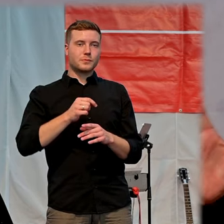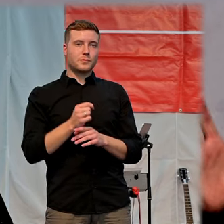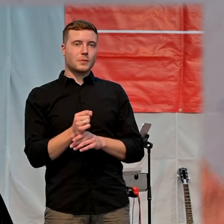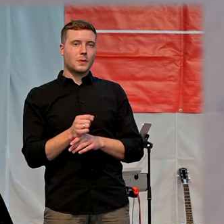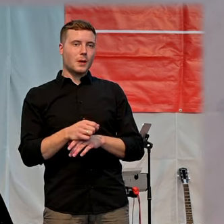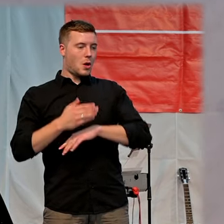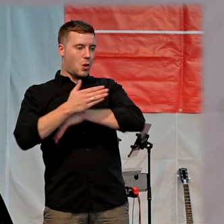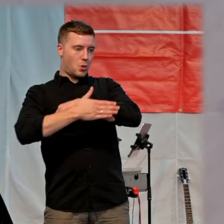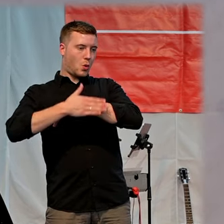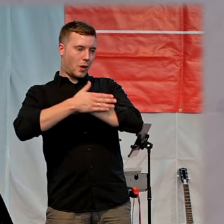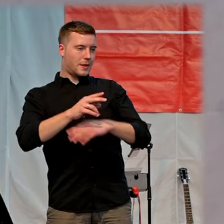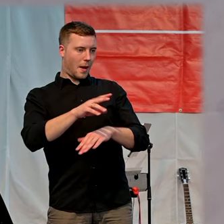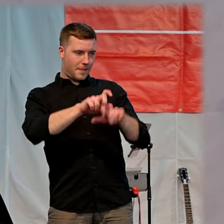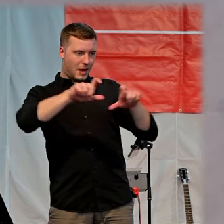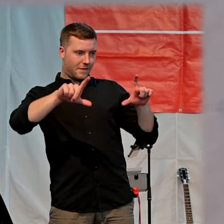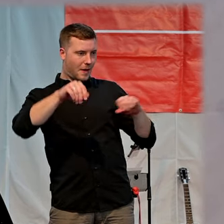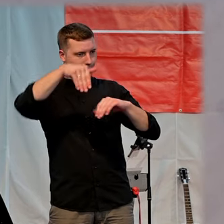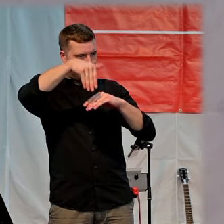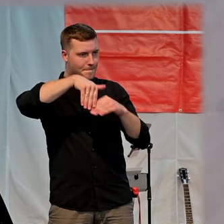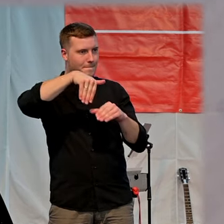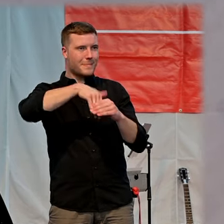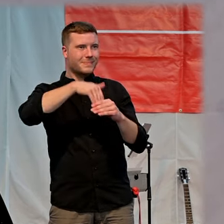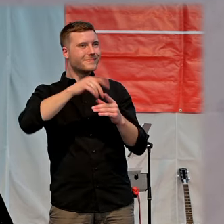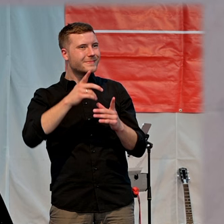selber schon von Gott erkannt sind.